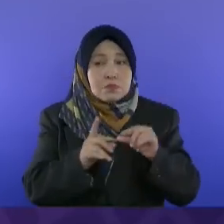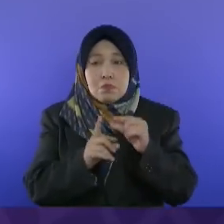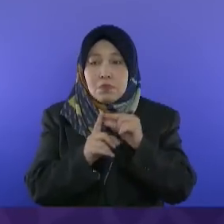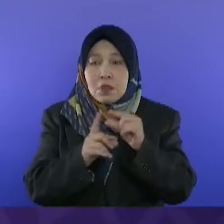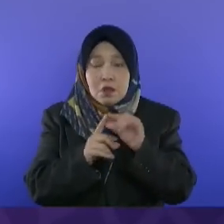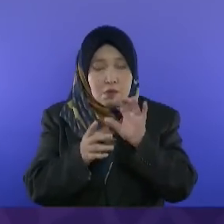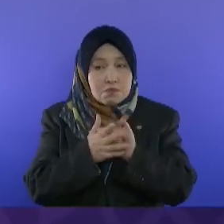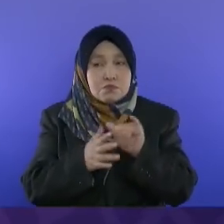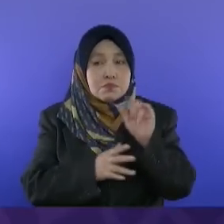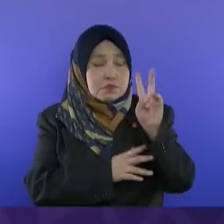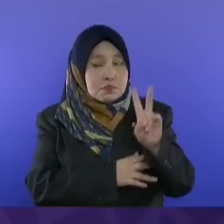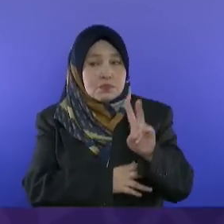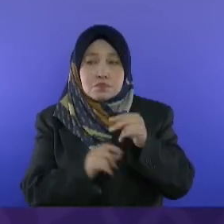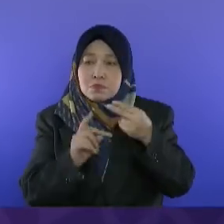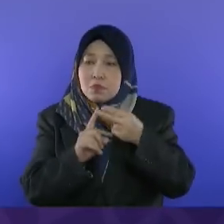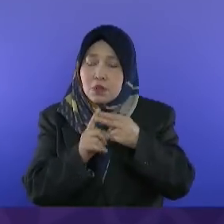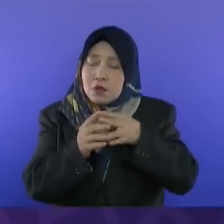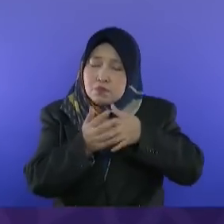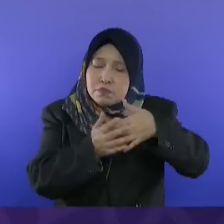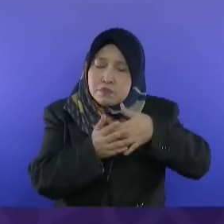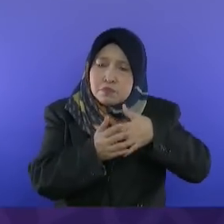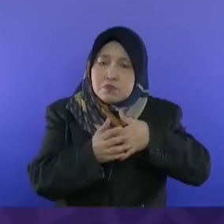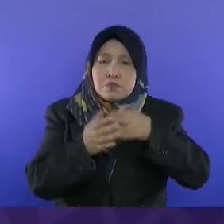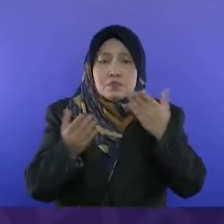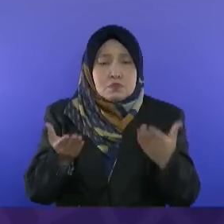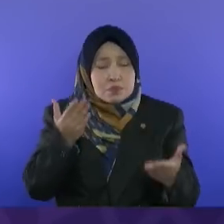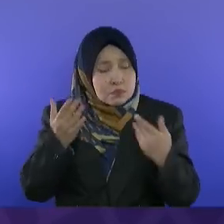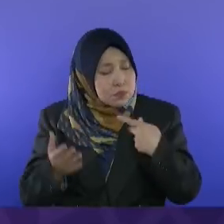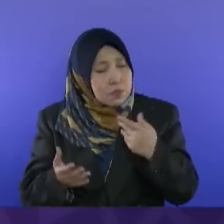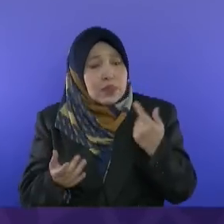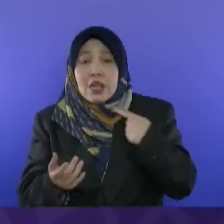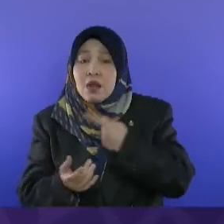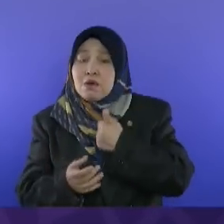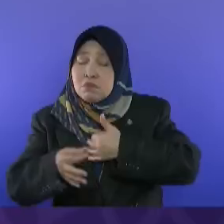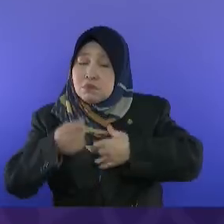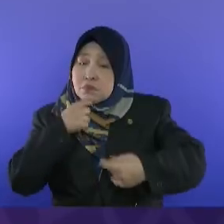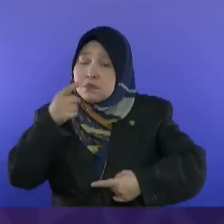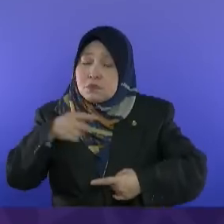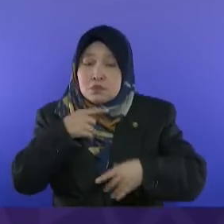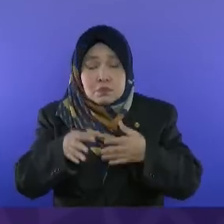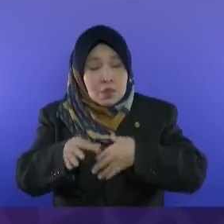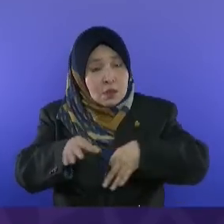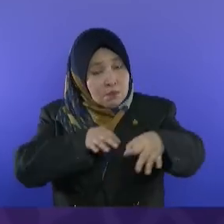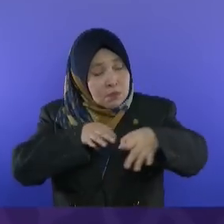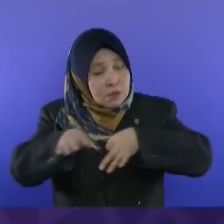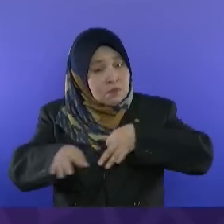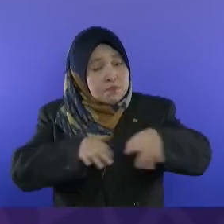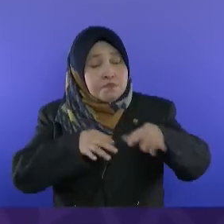ada dua huruf yang agak lemah yang mesti kita Jelaskan bila kita